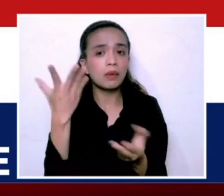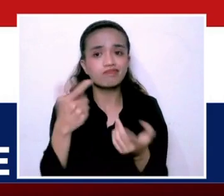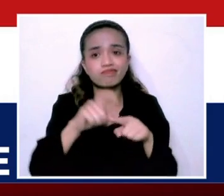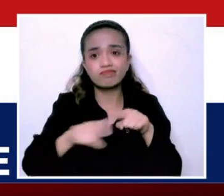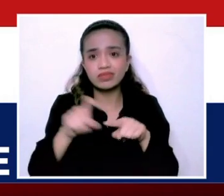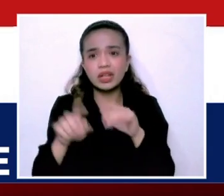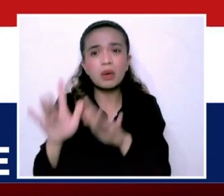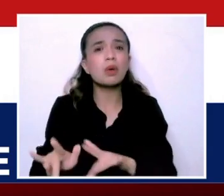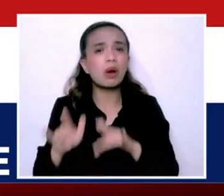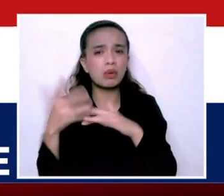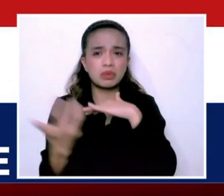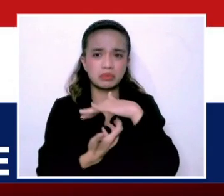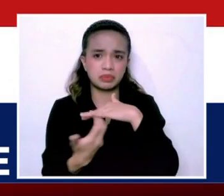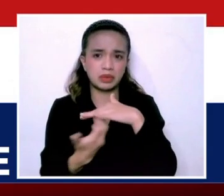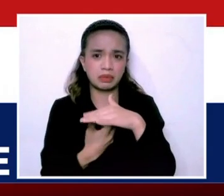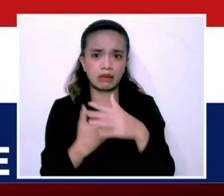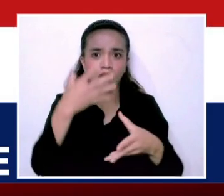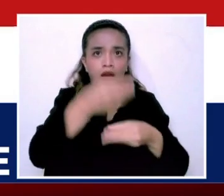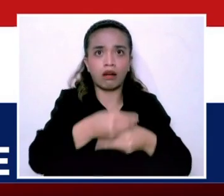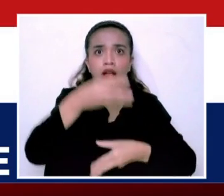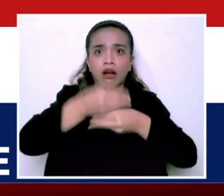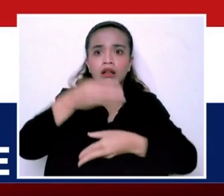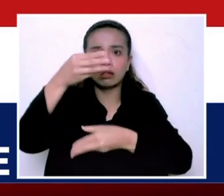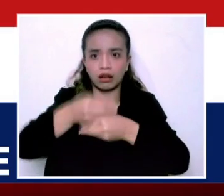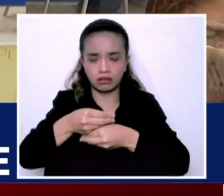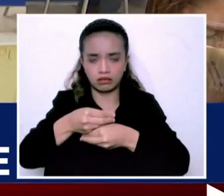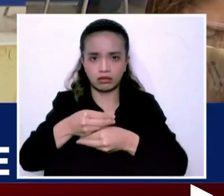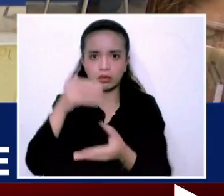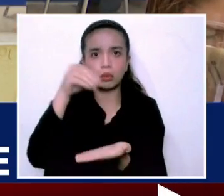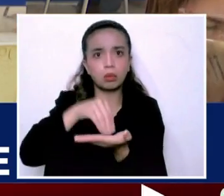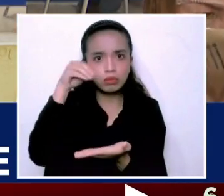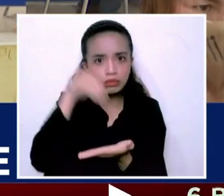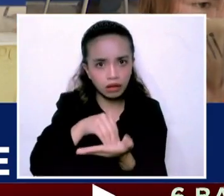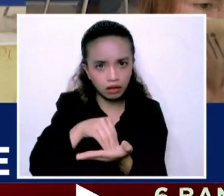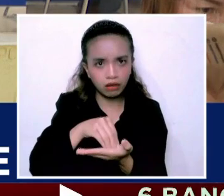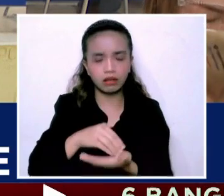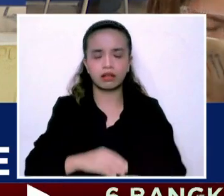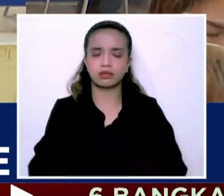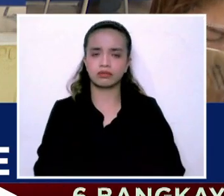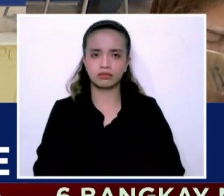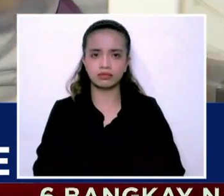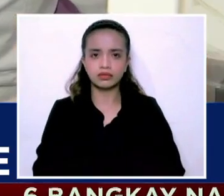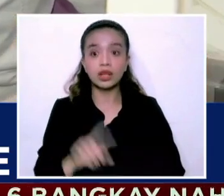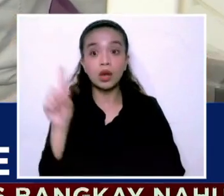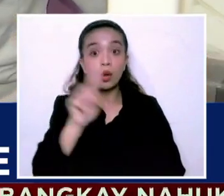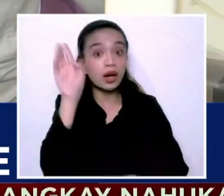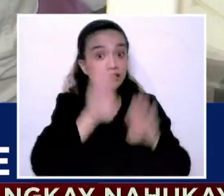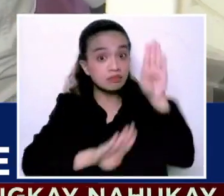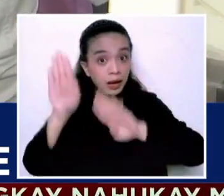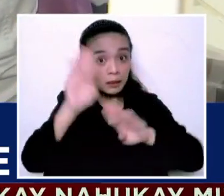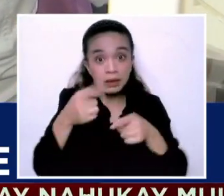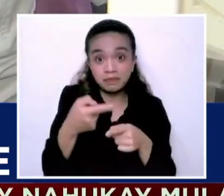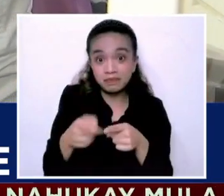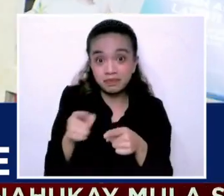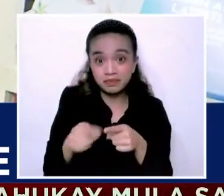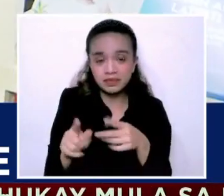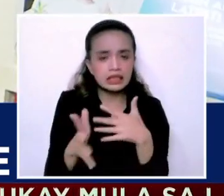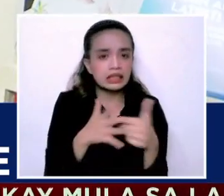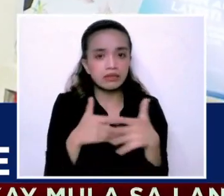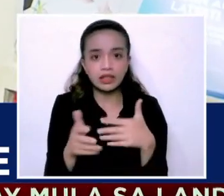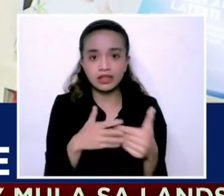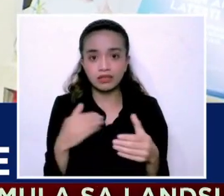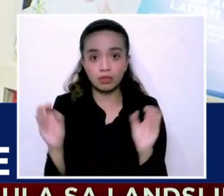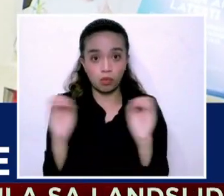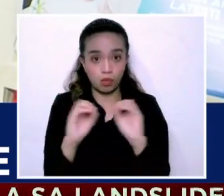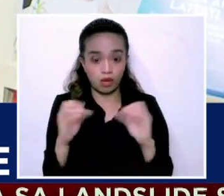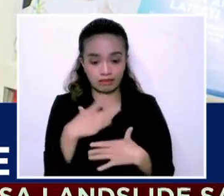consumer, patong-patong yung kanyang utang. Ang problema sa utay-utay, kahit wala pang interes,